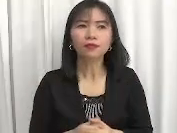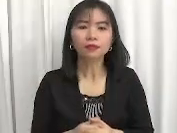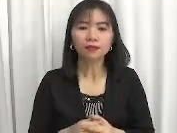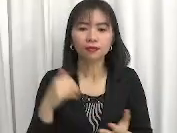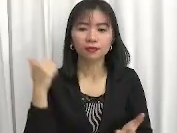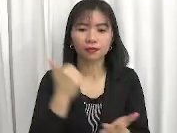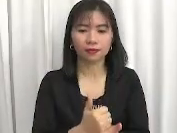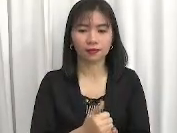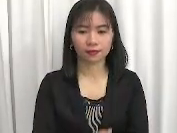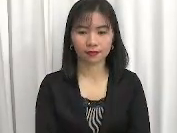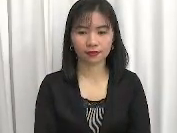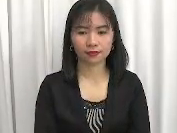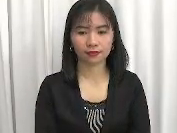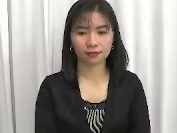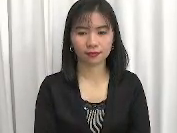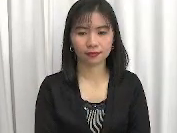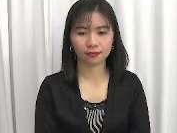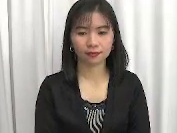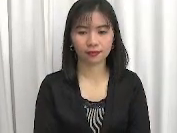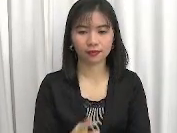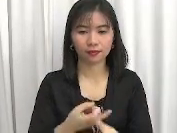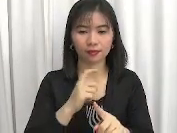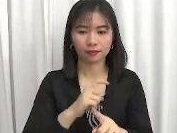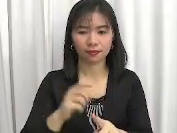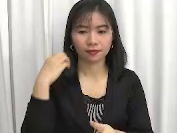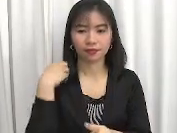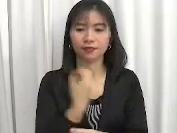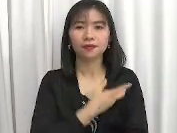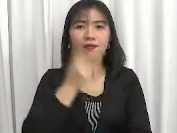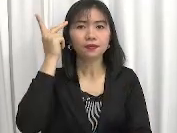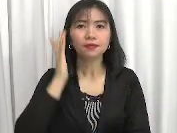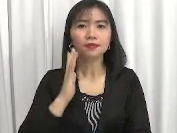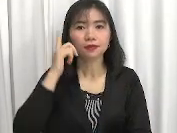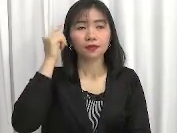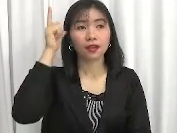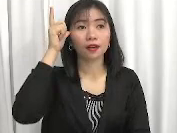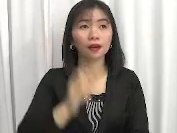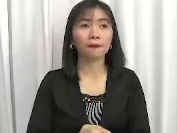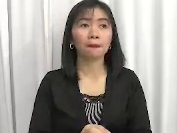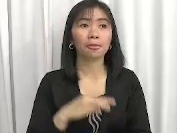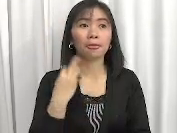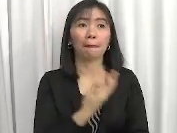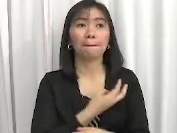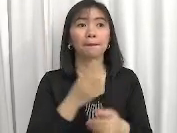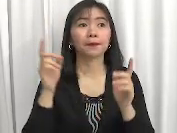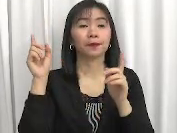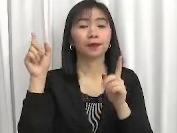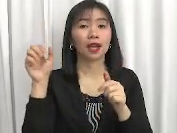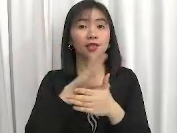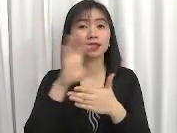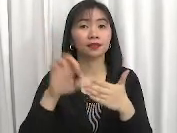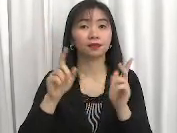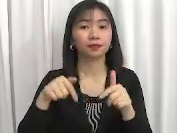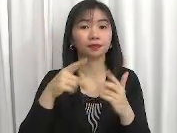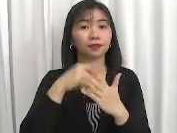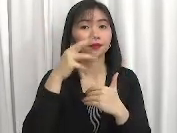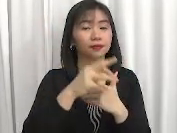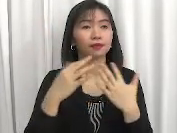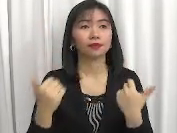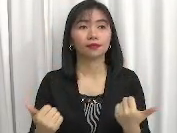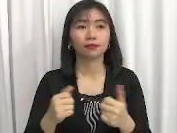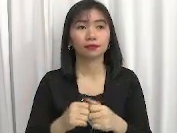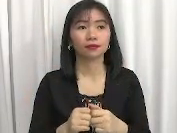So, mula sa aming mahal na pastor ay kami po ay magtatapos na ng programang ito.